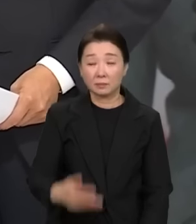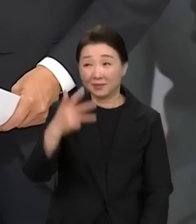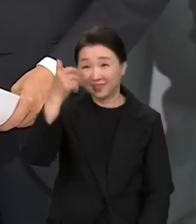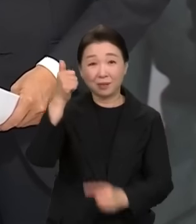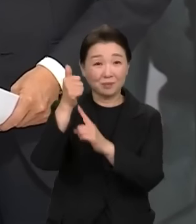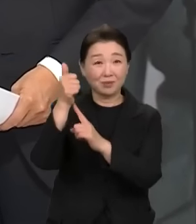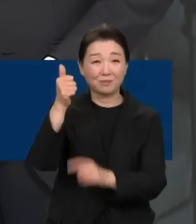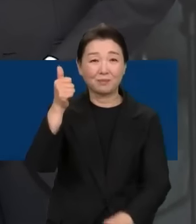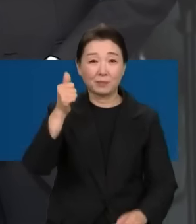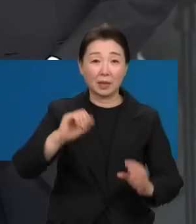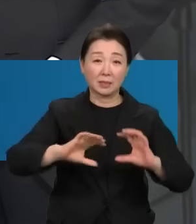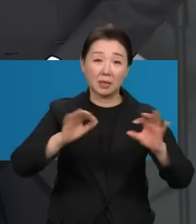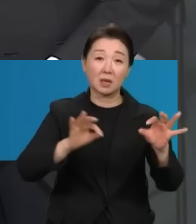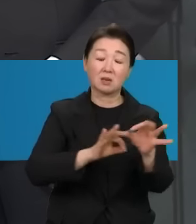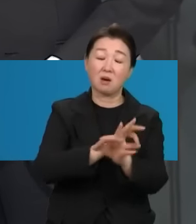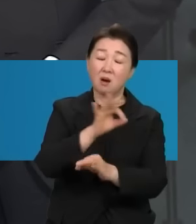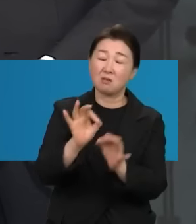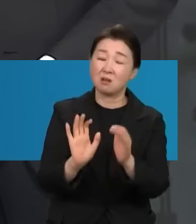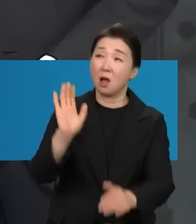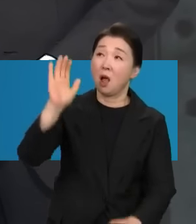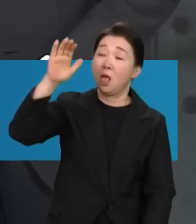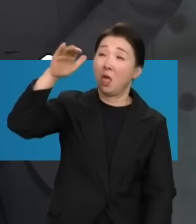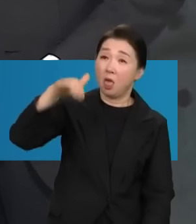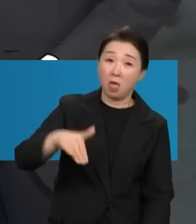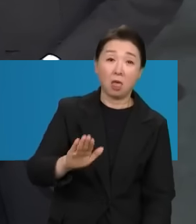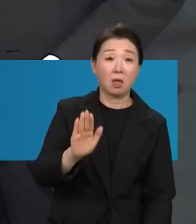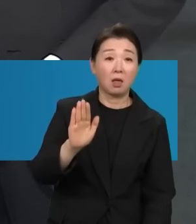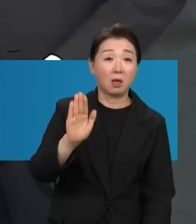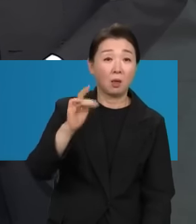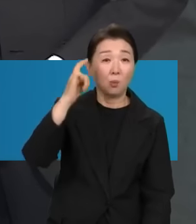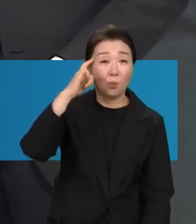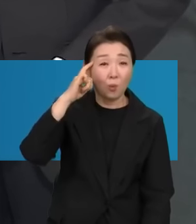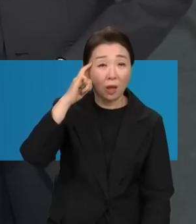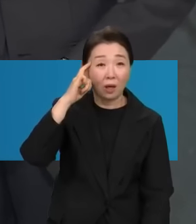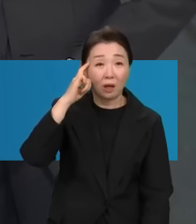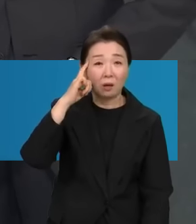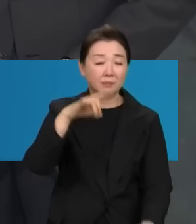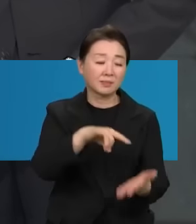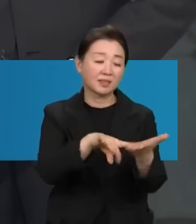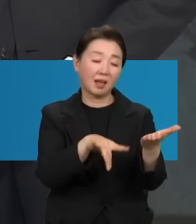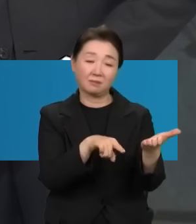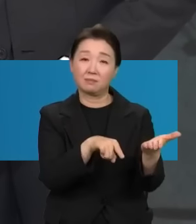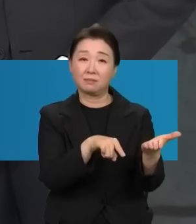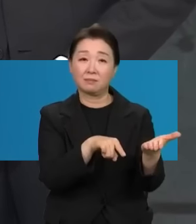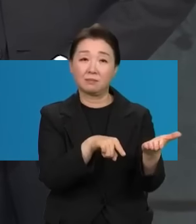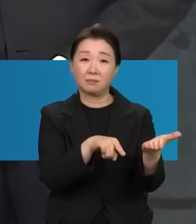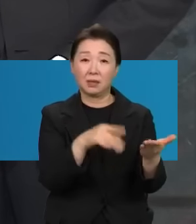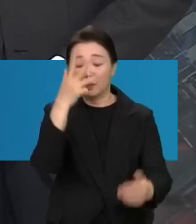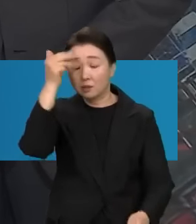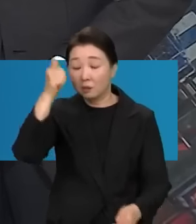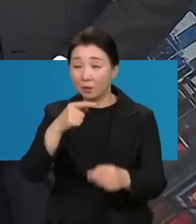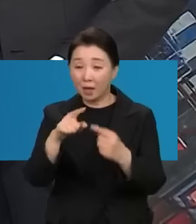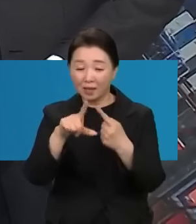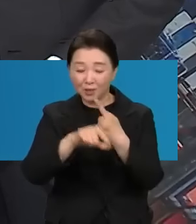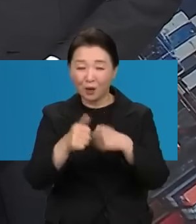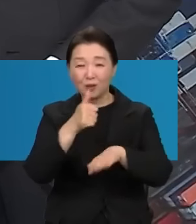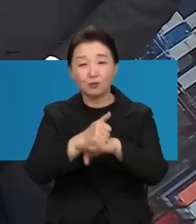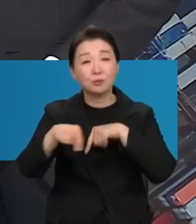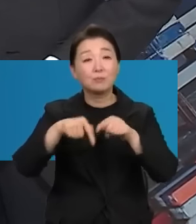트럼프 당선으로 세계 경제가 출렁이게 될 거란 말이 나오는 이유가 바로 관세 때문입니다. 트럼프가 내년 1월